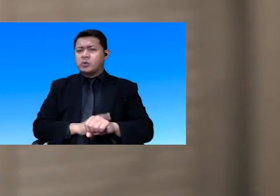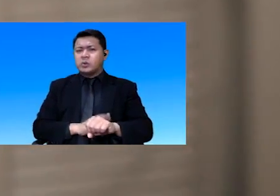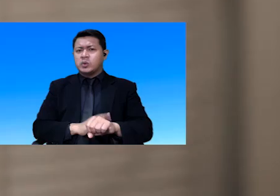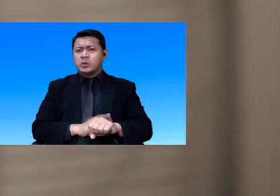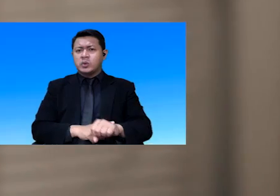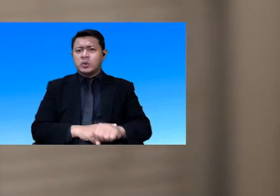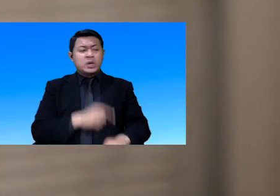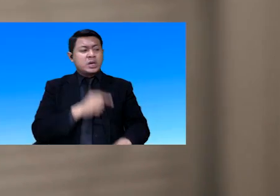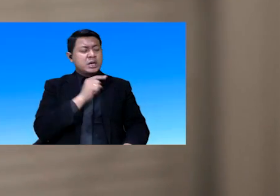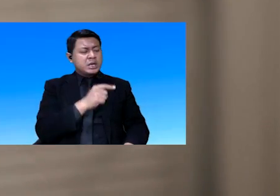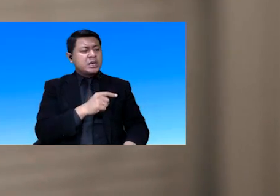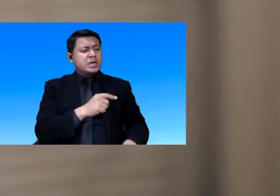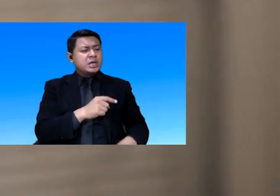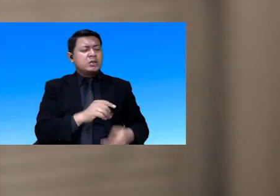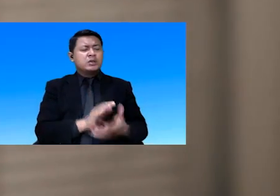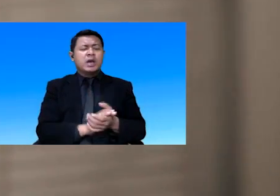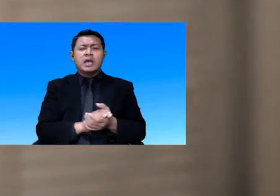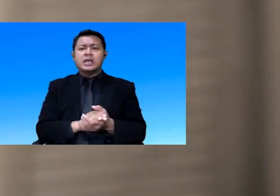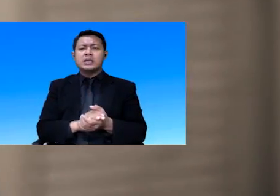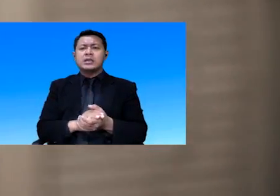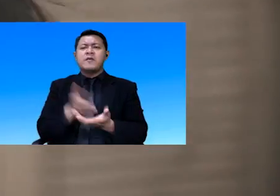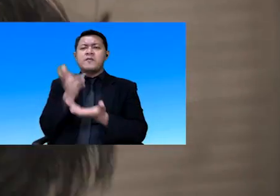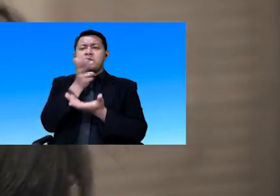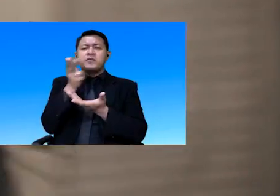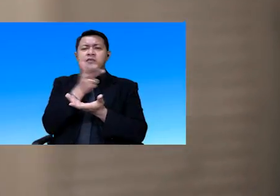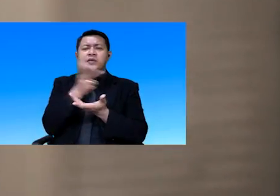Itu mah cuma ada di kartun Doraemon ya?